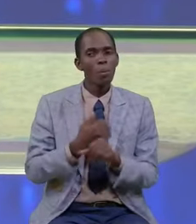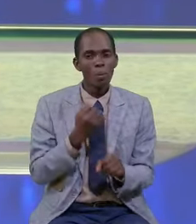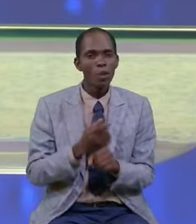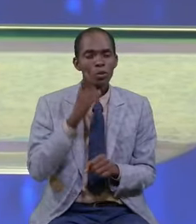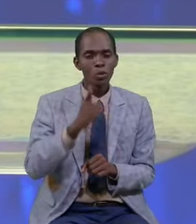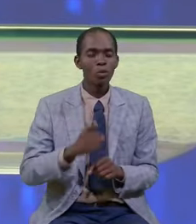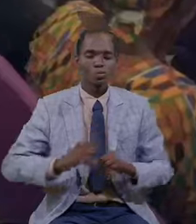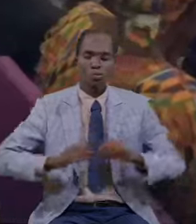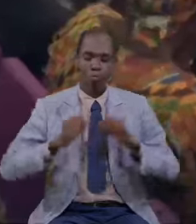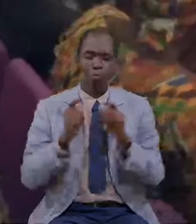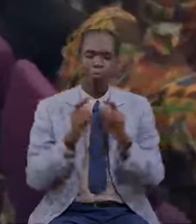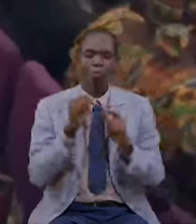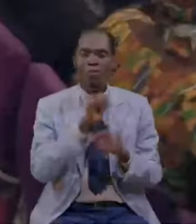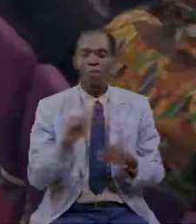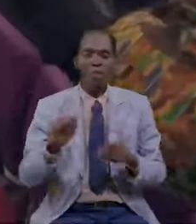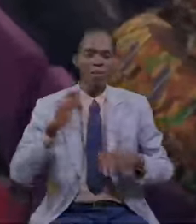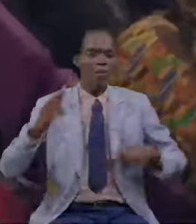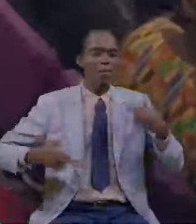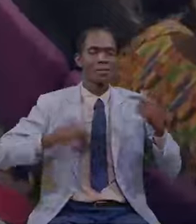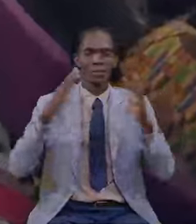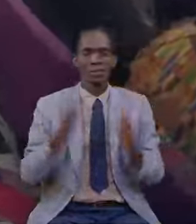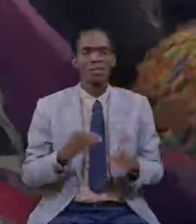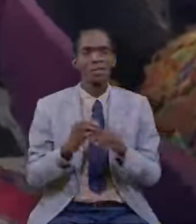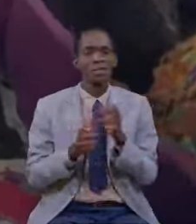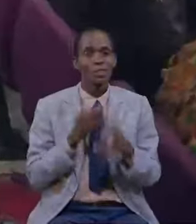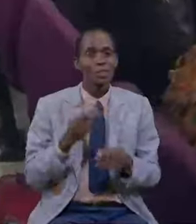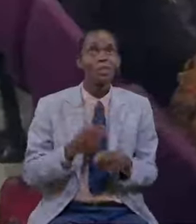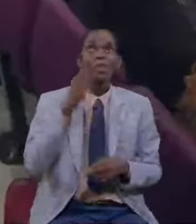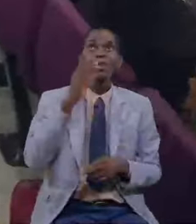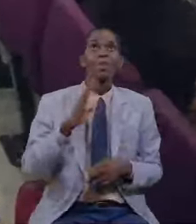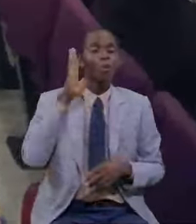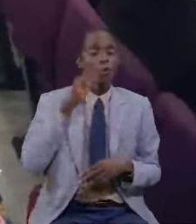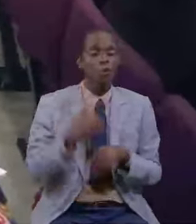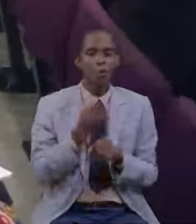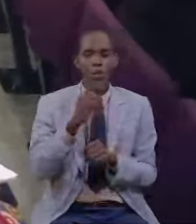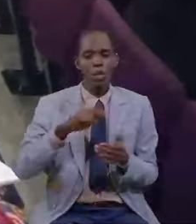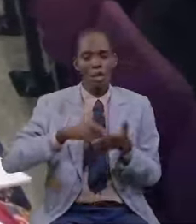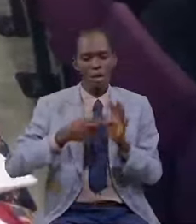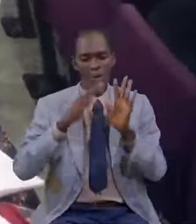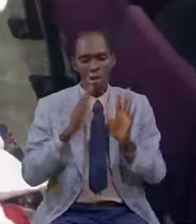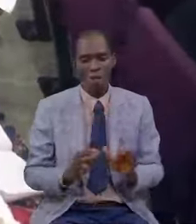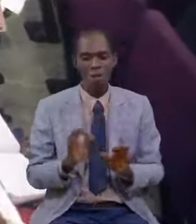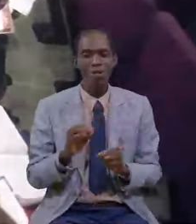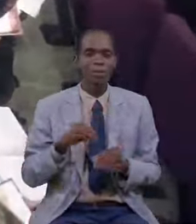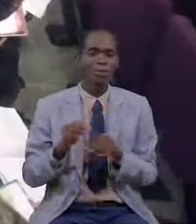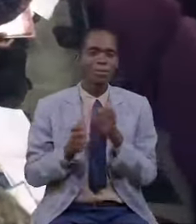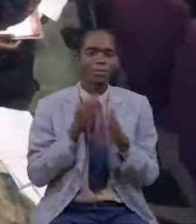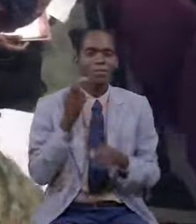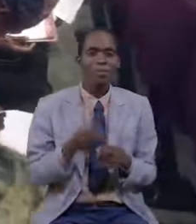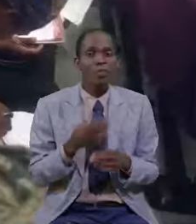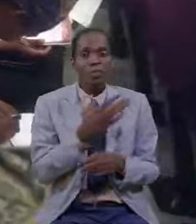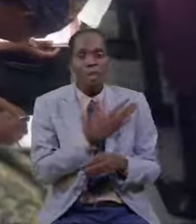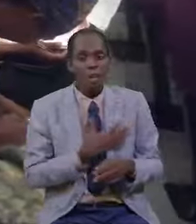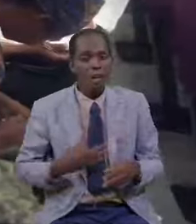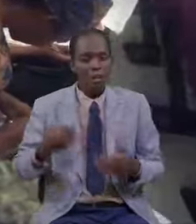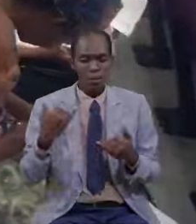réformateur. Dieu fera de vous un homme de réveil. Dieu fera de vous un réparateur. Et dit, il